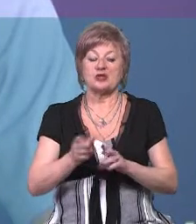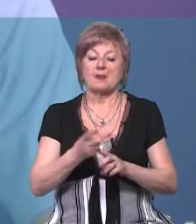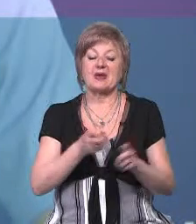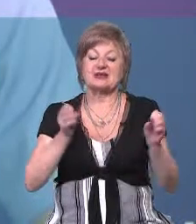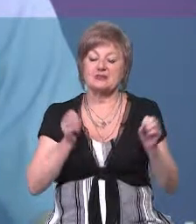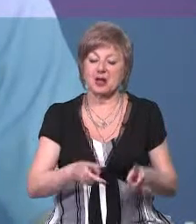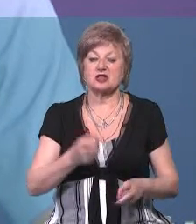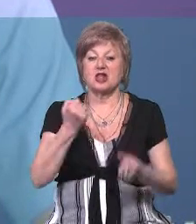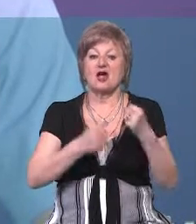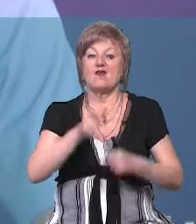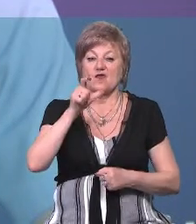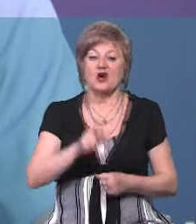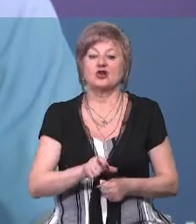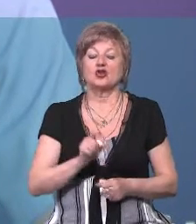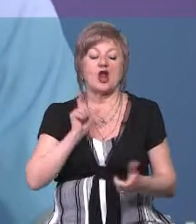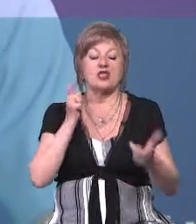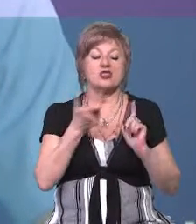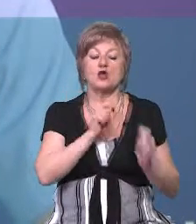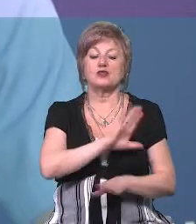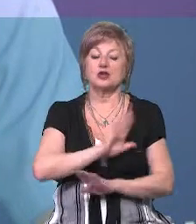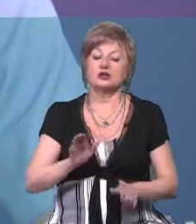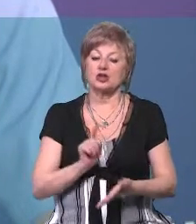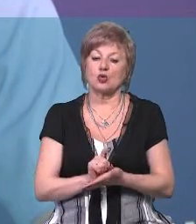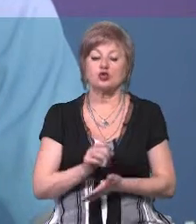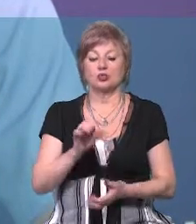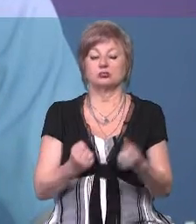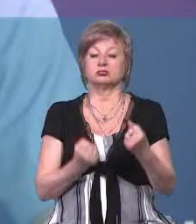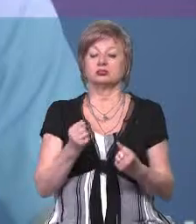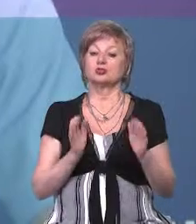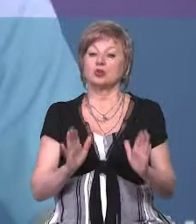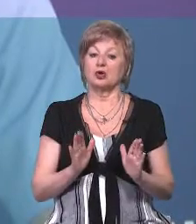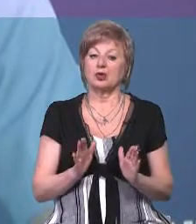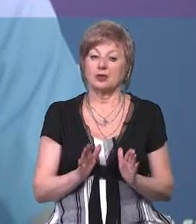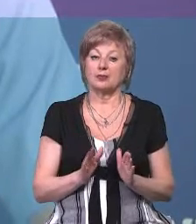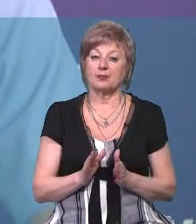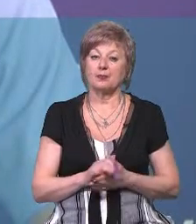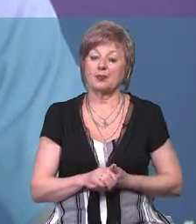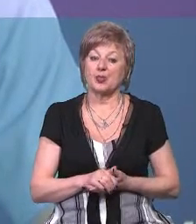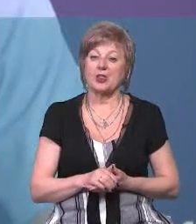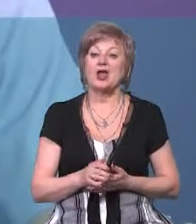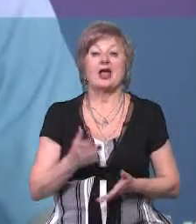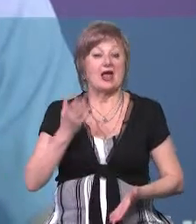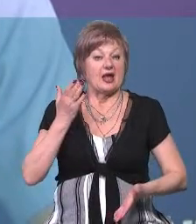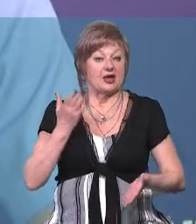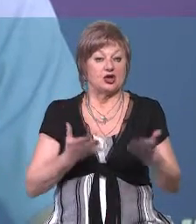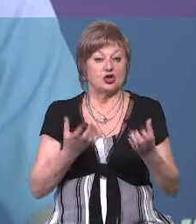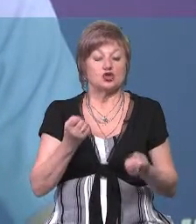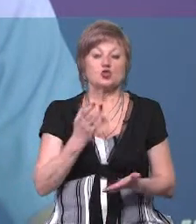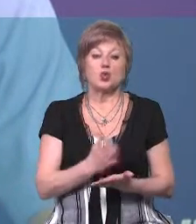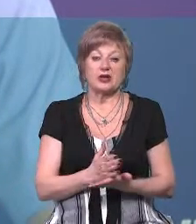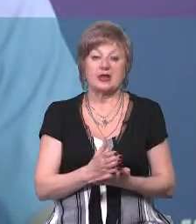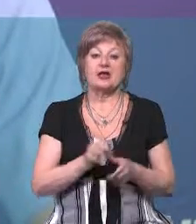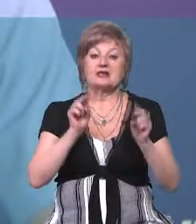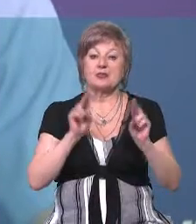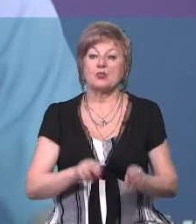руху водій зобов'язаний не відволікатись від керування транспортним засобом в дорозі, Ще є